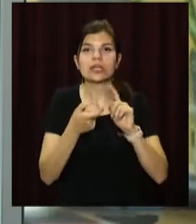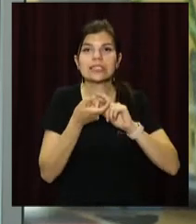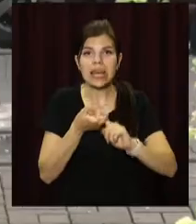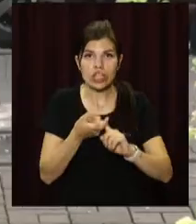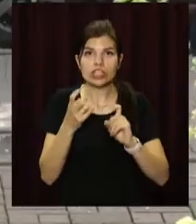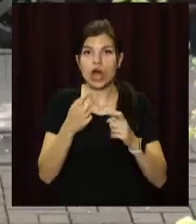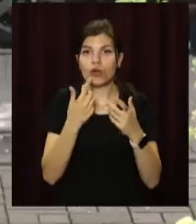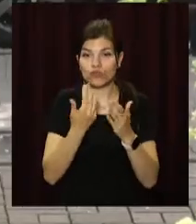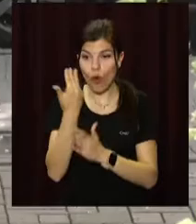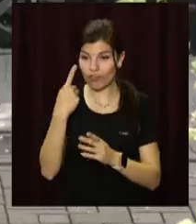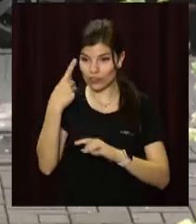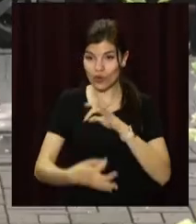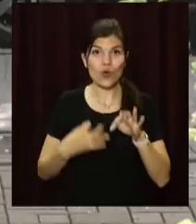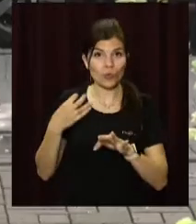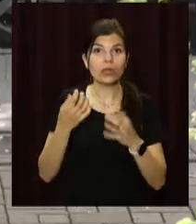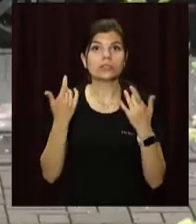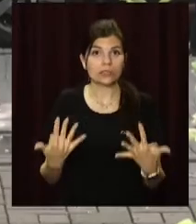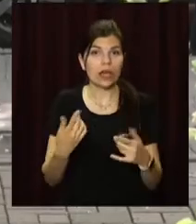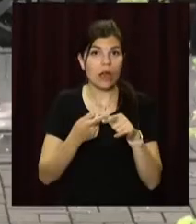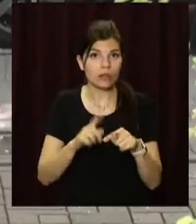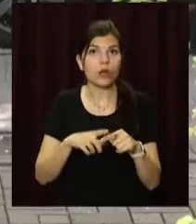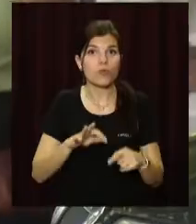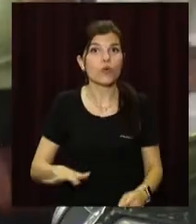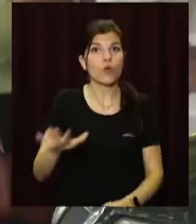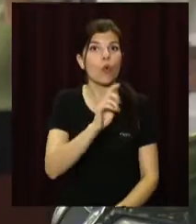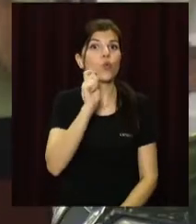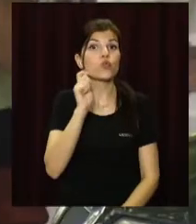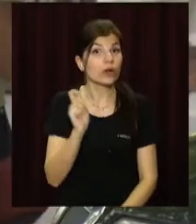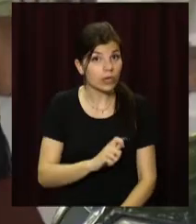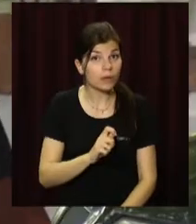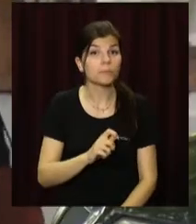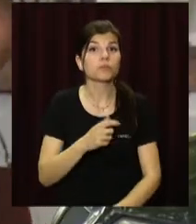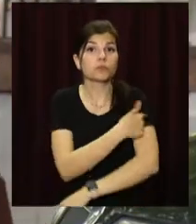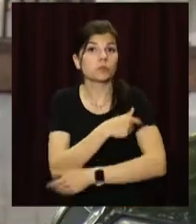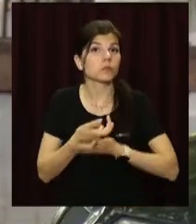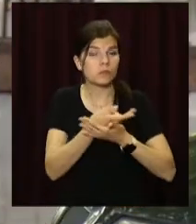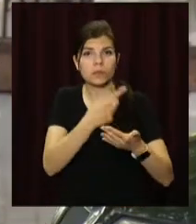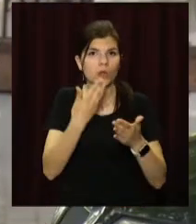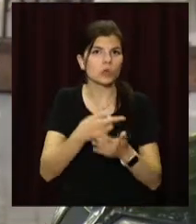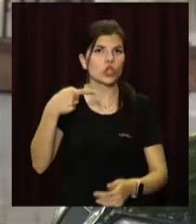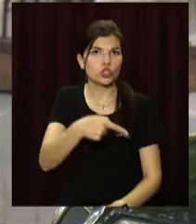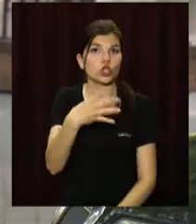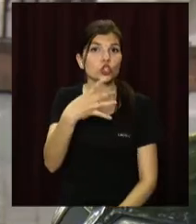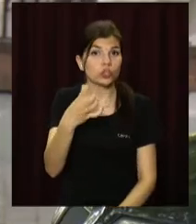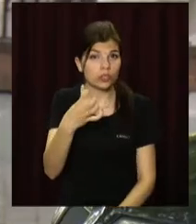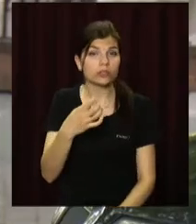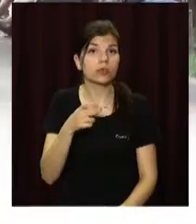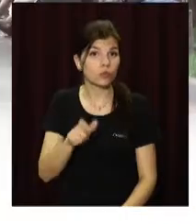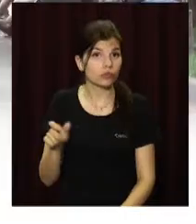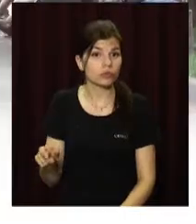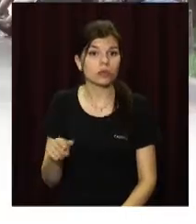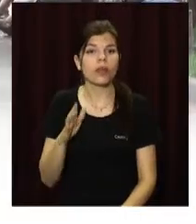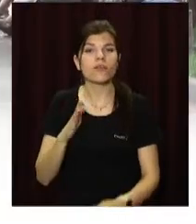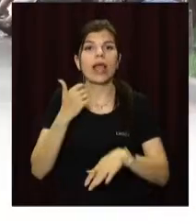нову добу. Стільки нових хворих на ковід діагностували в Україні. Ушпитали понад 1400 пацієнтів.